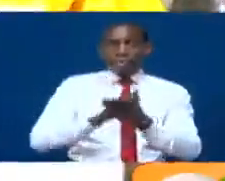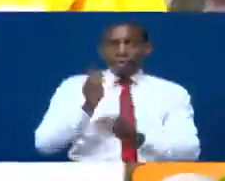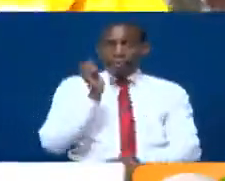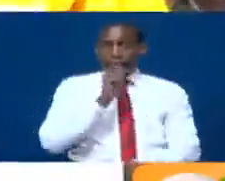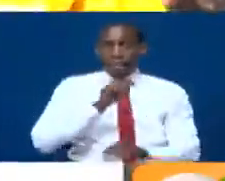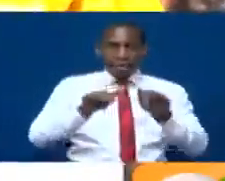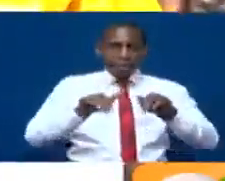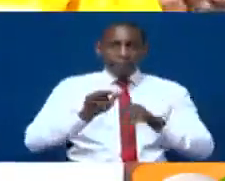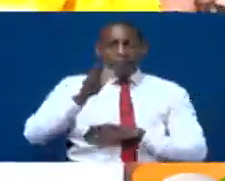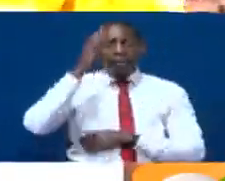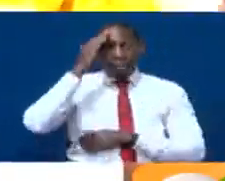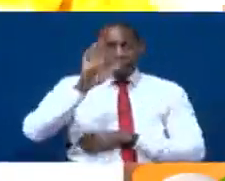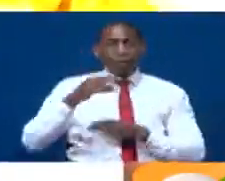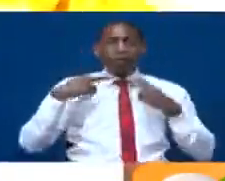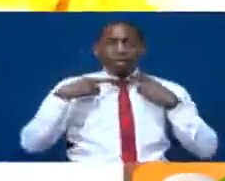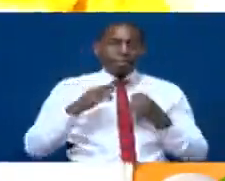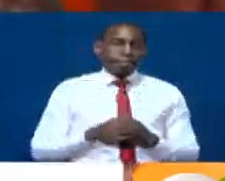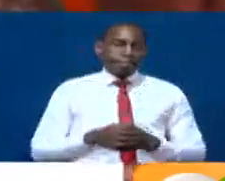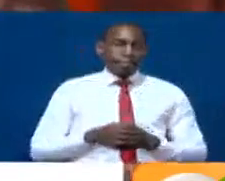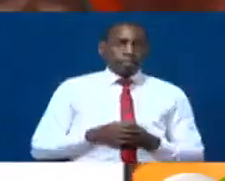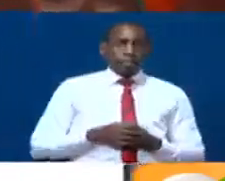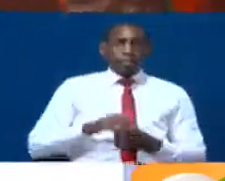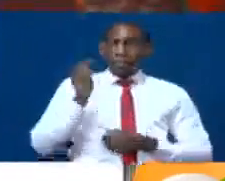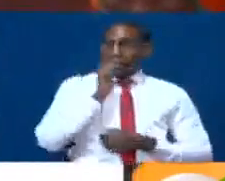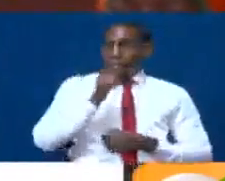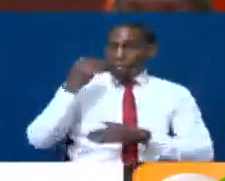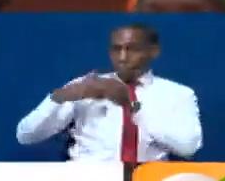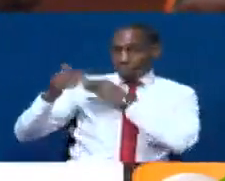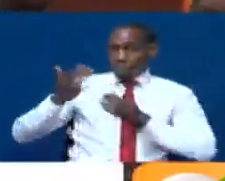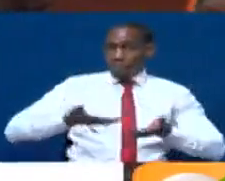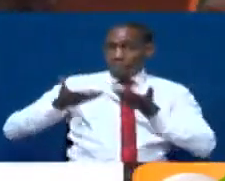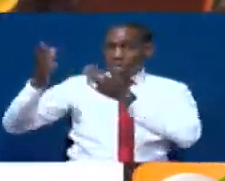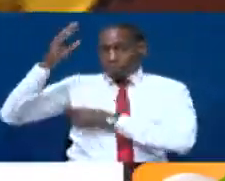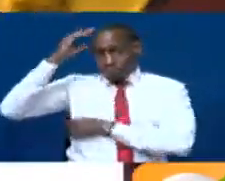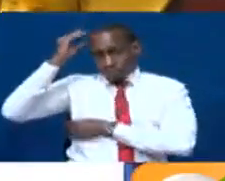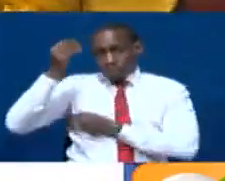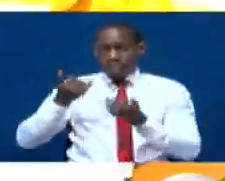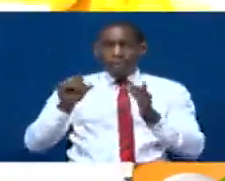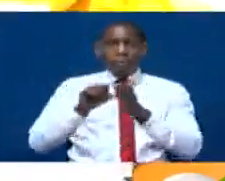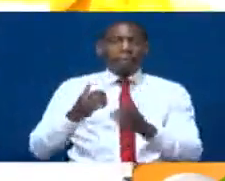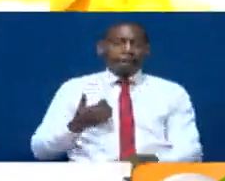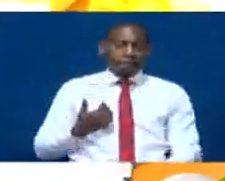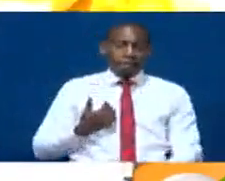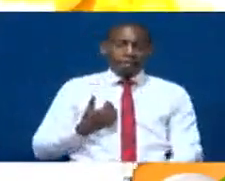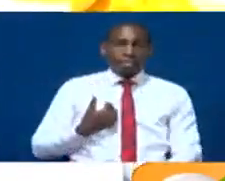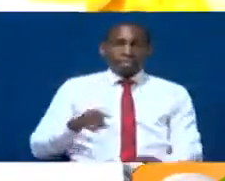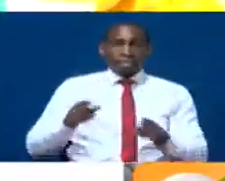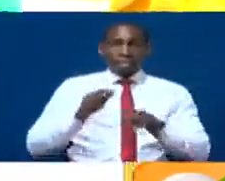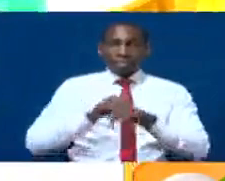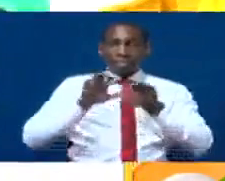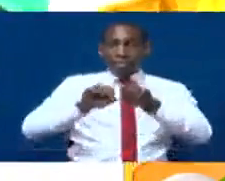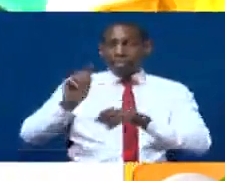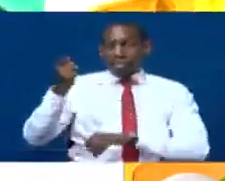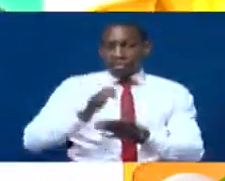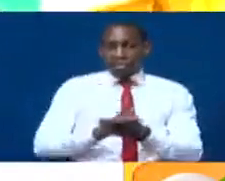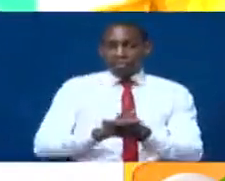Na munajua nyinyi mumekwama, ile Miraa ilikuwa naenda Somalia imekuwa na matatizo. Hiyo tukiingia